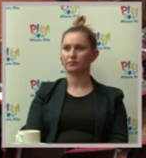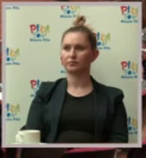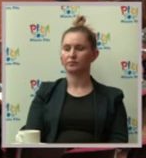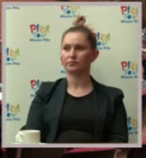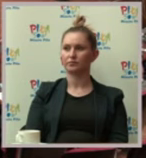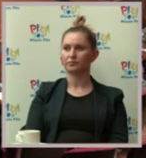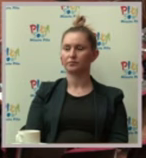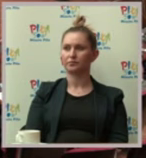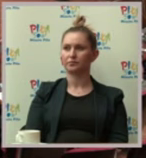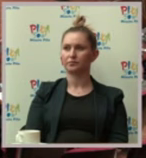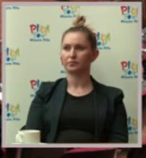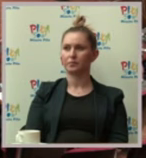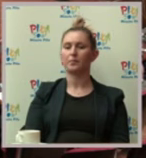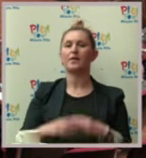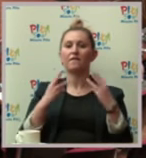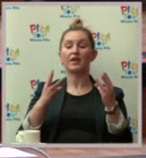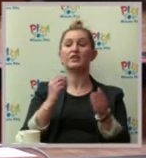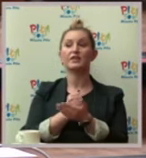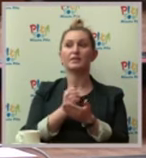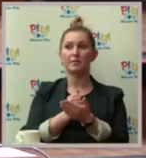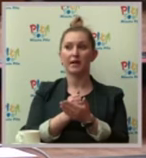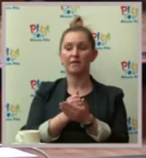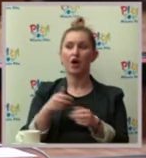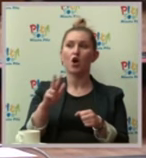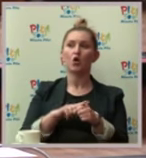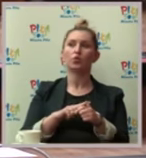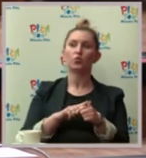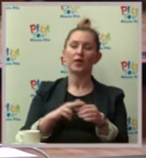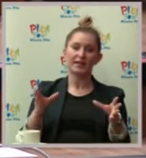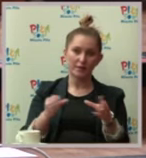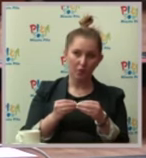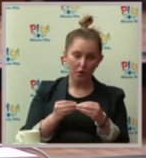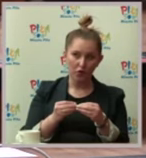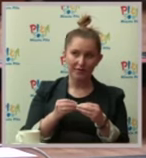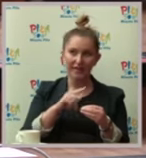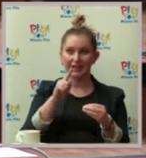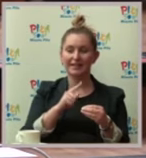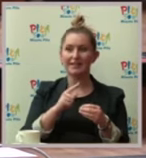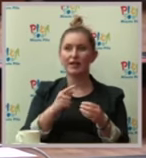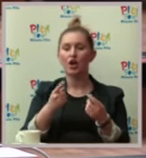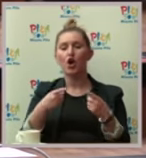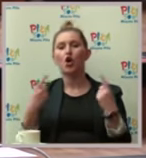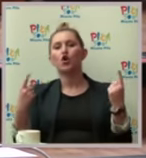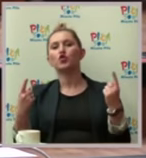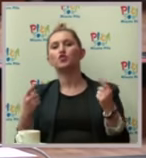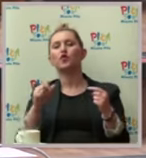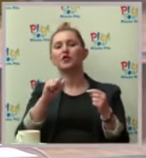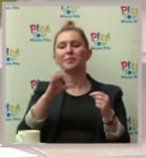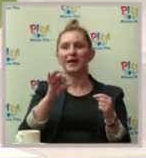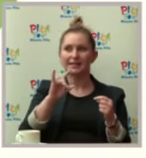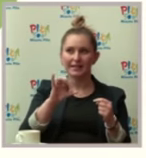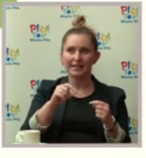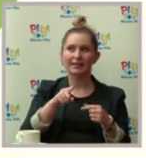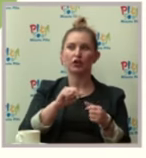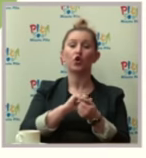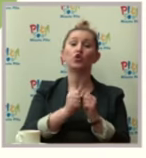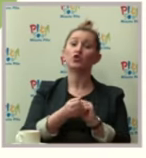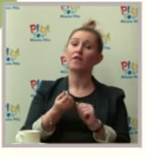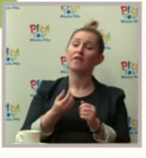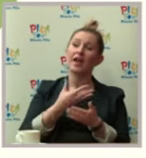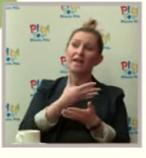Druga rzecz, która tutaj się bardzo wiąże z rozwojem asysty rodzinnej, to są wydatki, które gmina ponosi na dofinansowanie